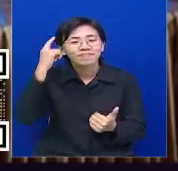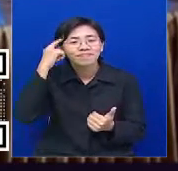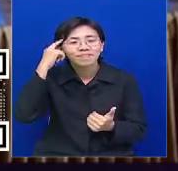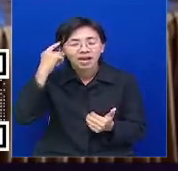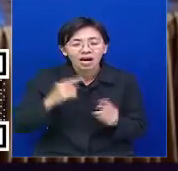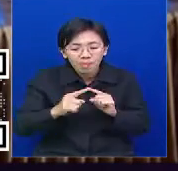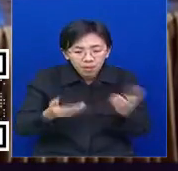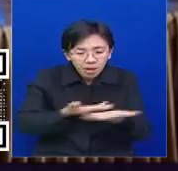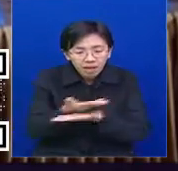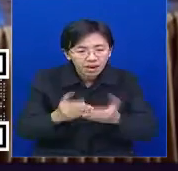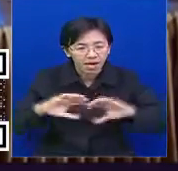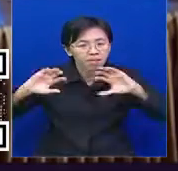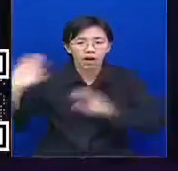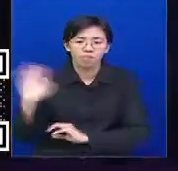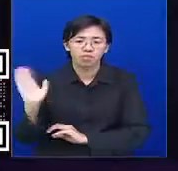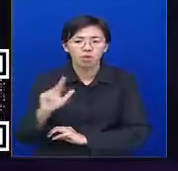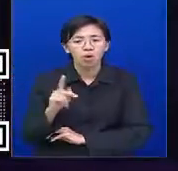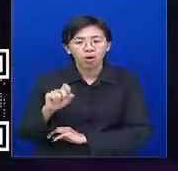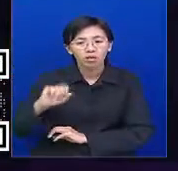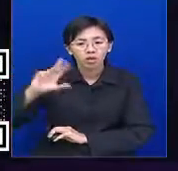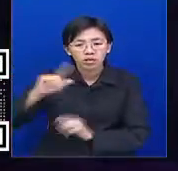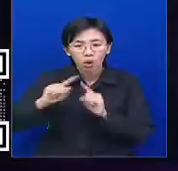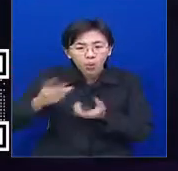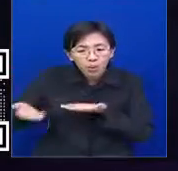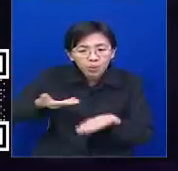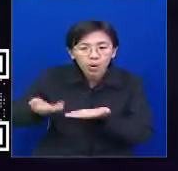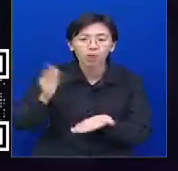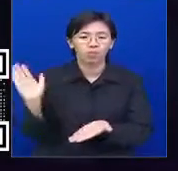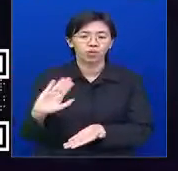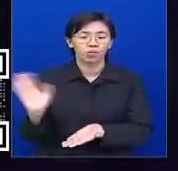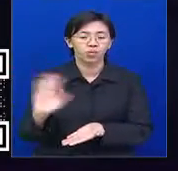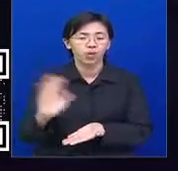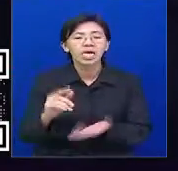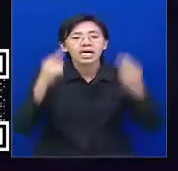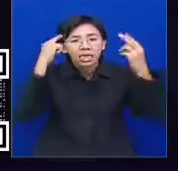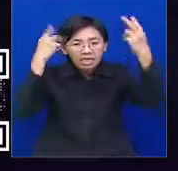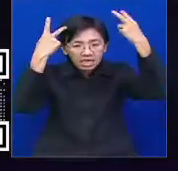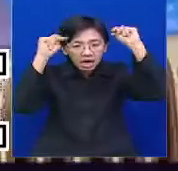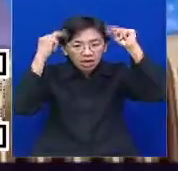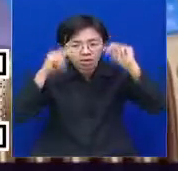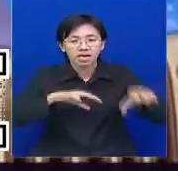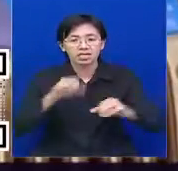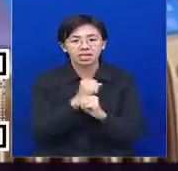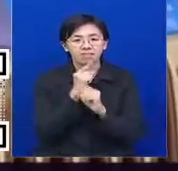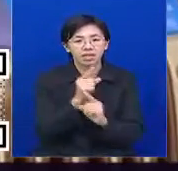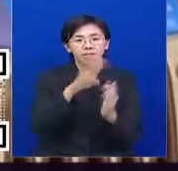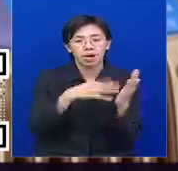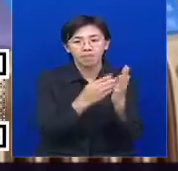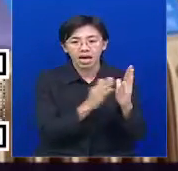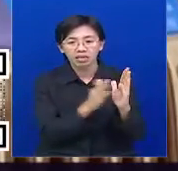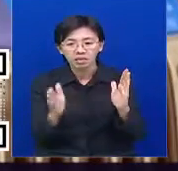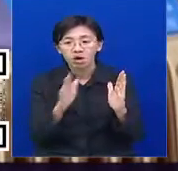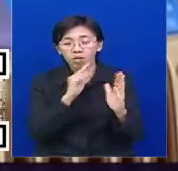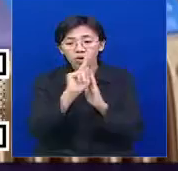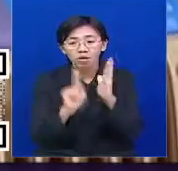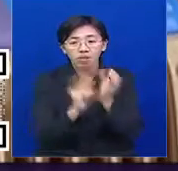หารือกับรัฐบาลหรือคสช.ในช่วงนี้แต่ก็เชื่อมั่นว่านายกรัฐมนตรีจะดำเนินการตามรถแบบหากร่างรัฐธรรมนูญผ่